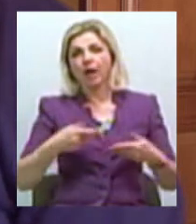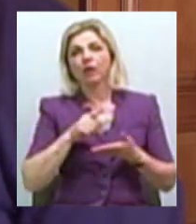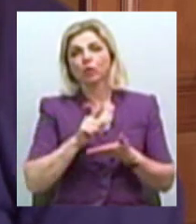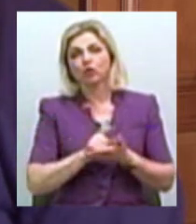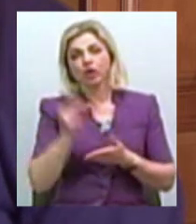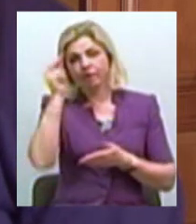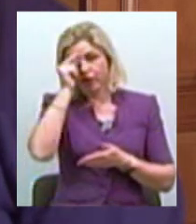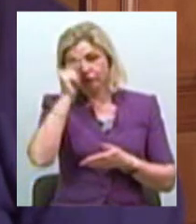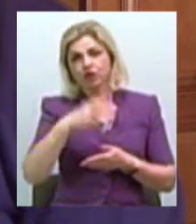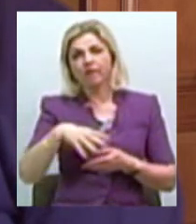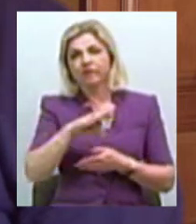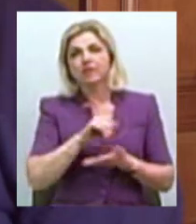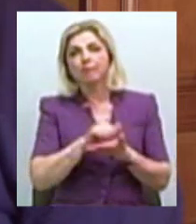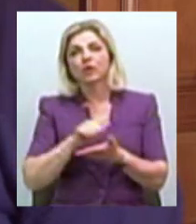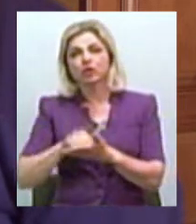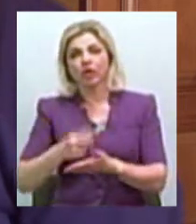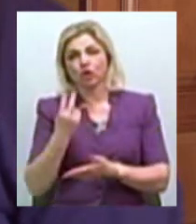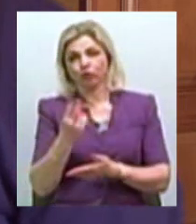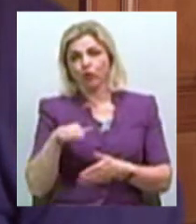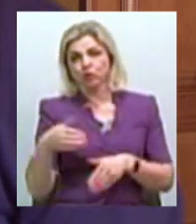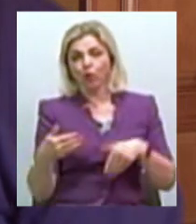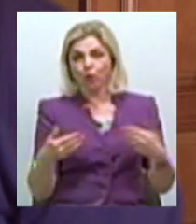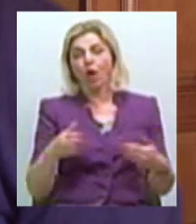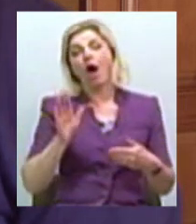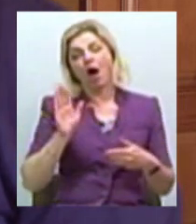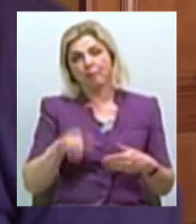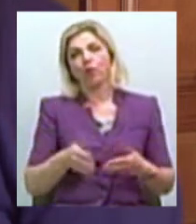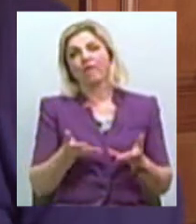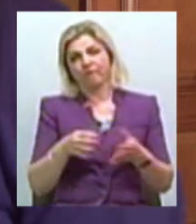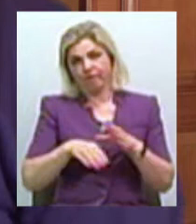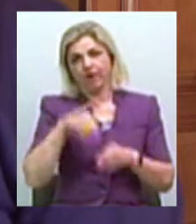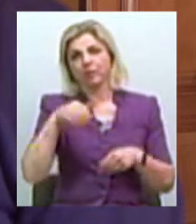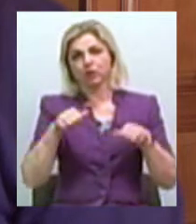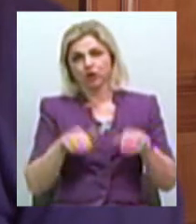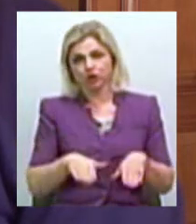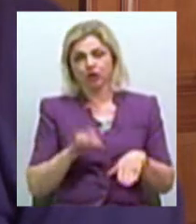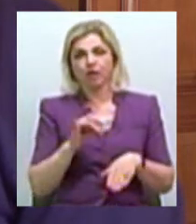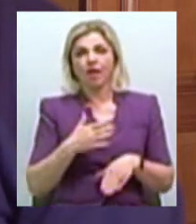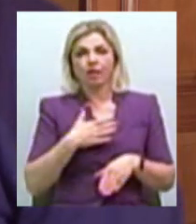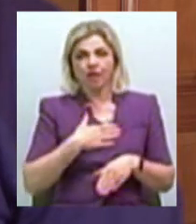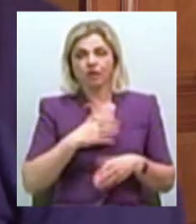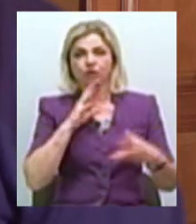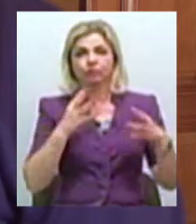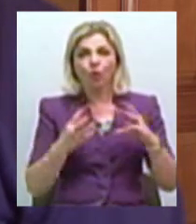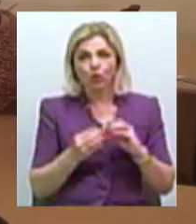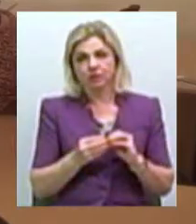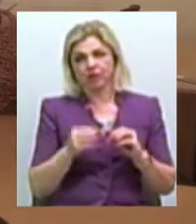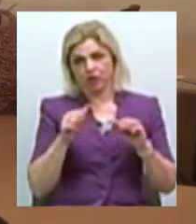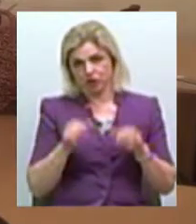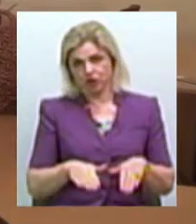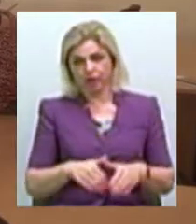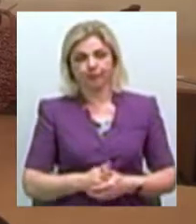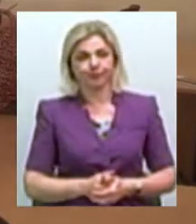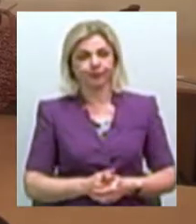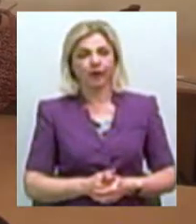якби всі аргументації обох боків, і тоді приймати зважене рішення, якби вже нашим консенсусом арбітрів. А рік